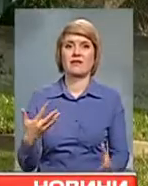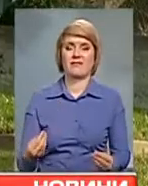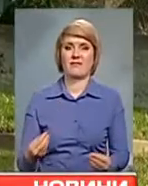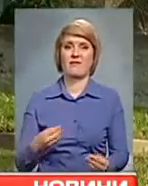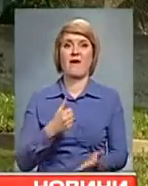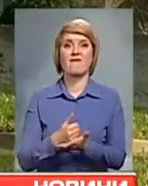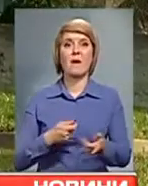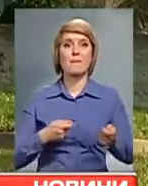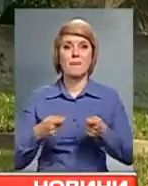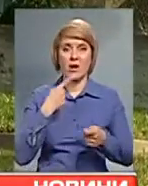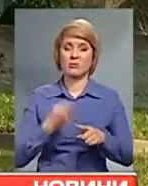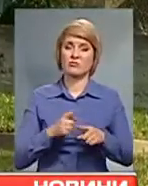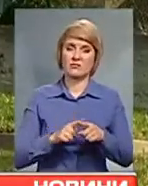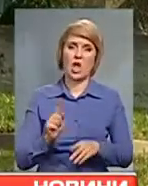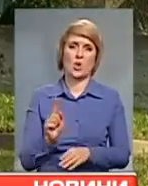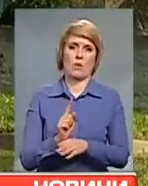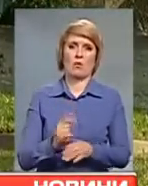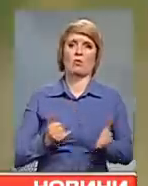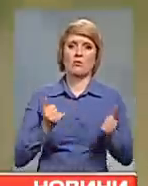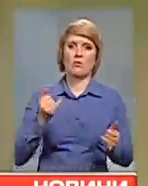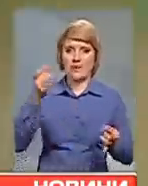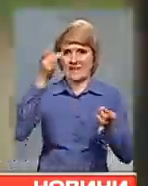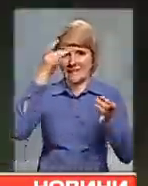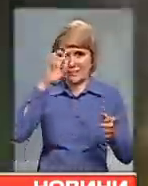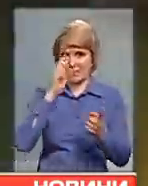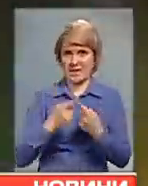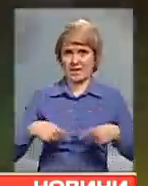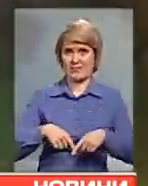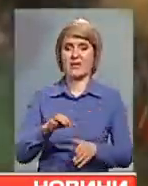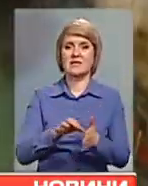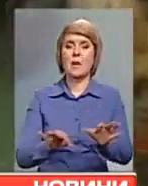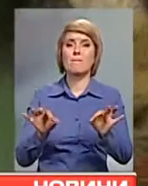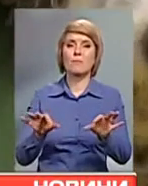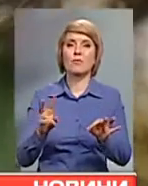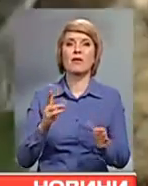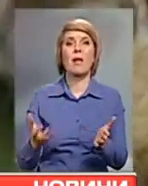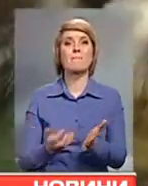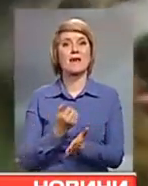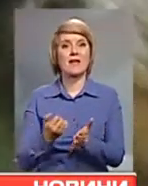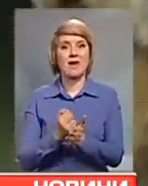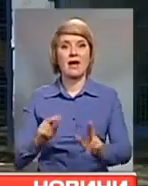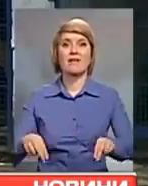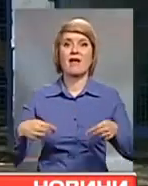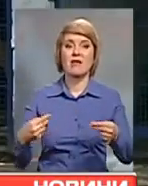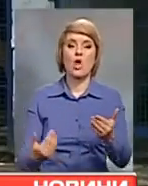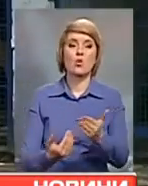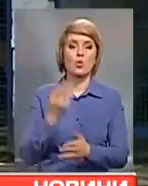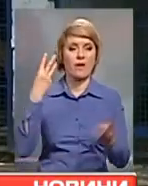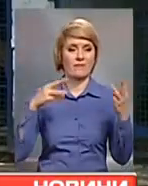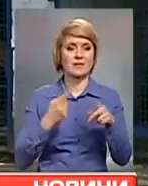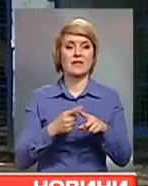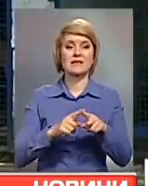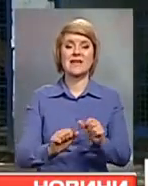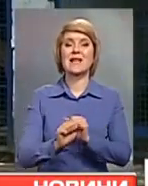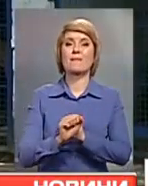мерії кажуть, це нормальна практика цивілізованих країн. І одразу ж пояснюють, які переваги дає новація. Це